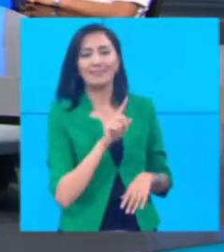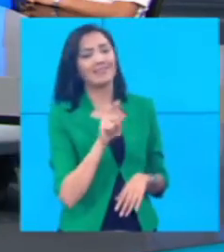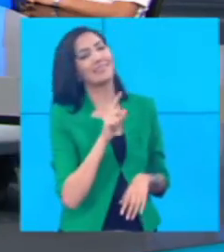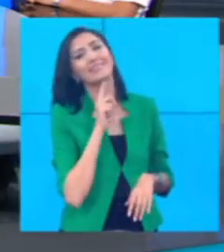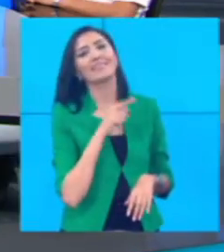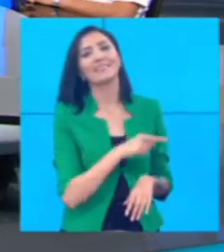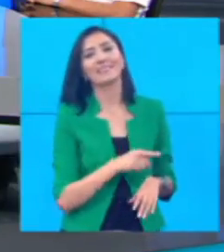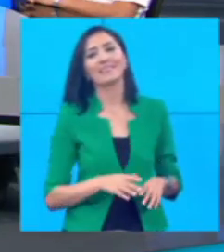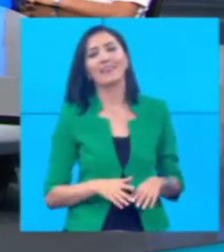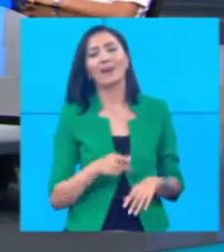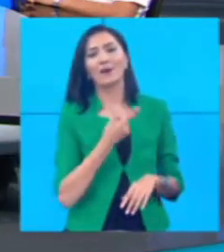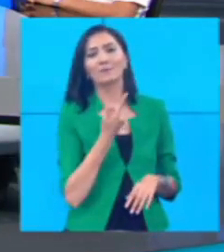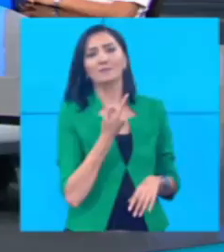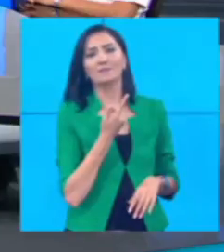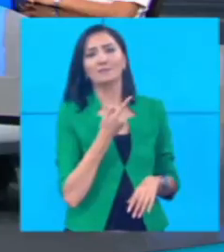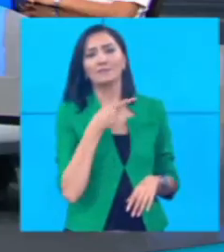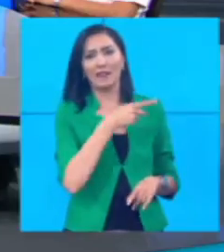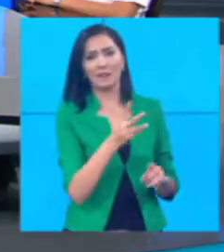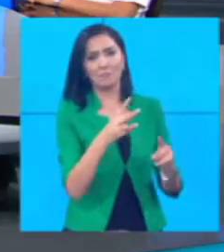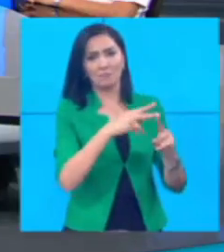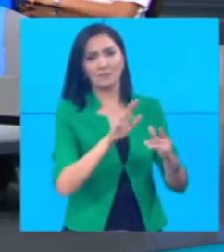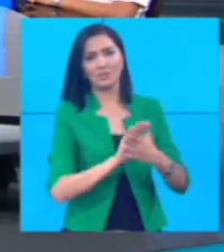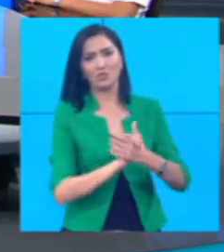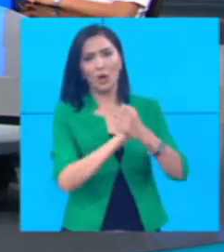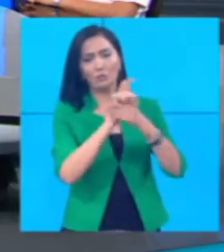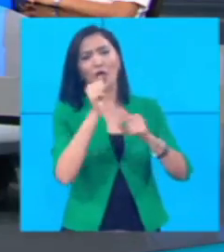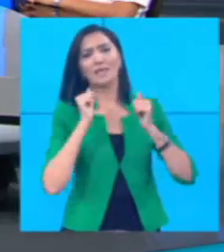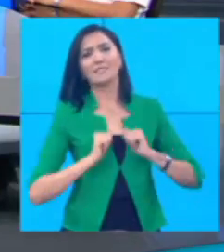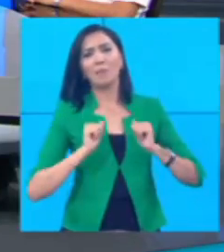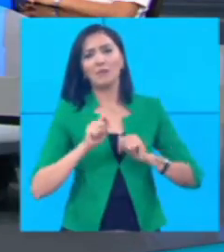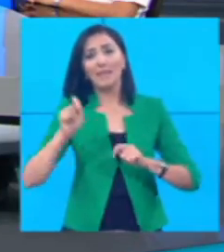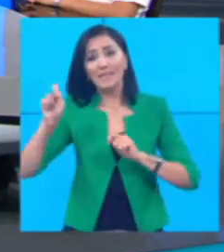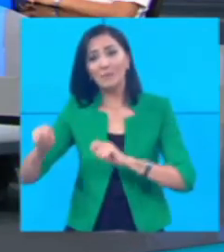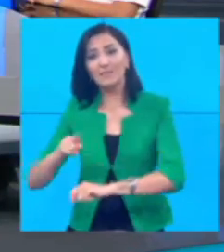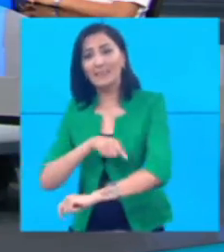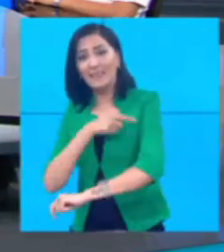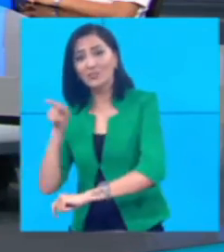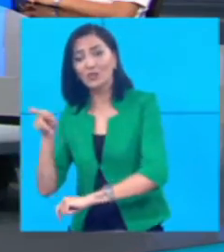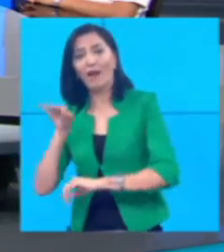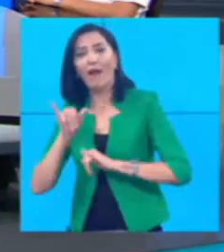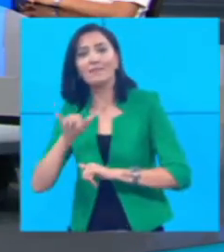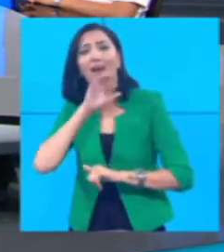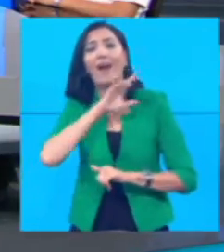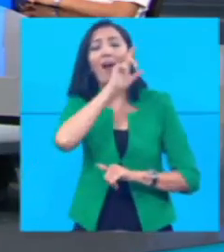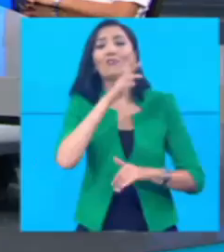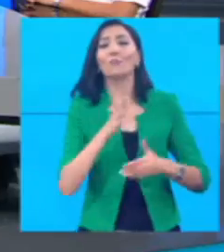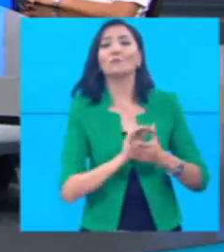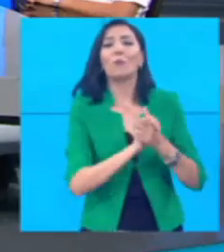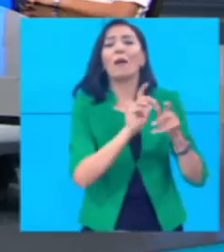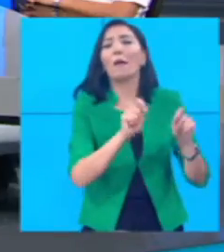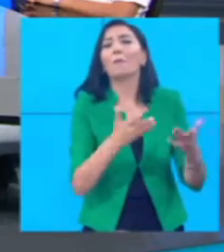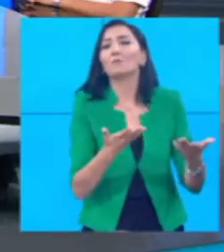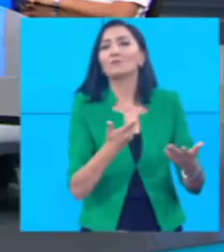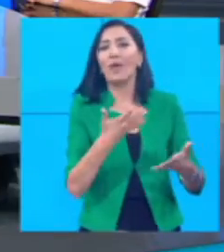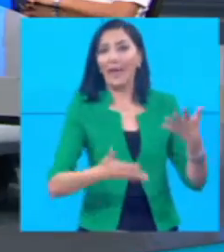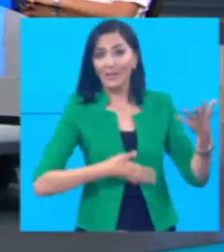yapamıyorlar? Yani orada sen de şimdi katıldın şampiyonalara. Antrenmanlarda yaptığın dereceleri Avrupa şampiyonasında yapabiliyor musun? Heyecan mı